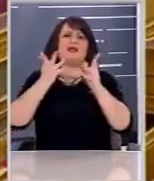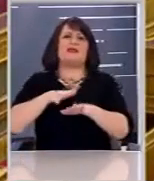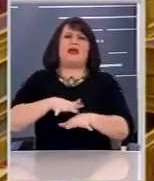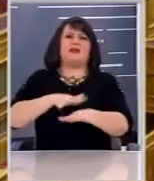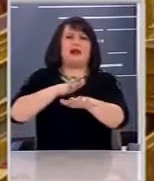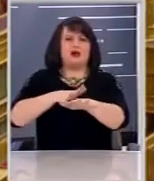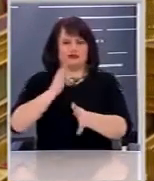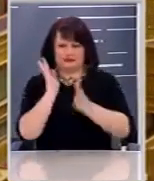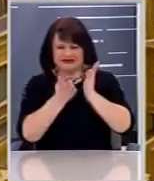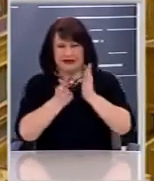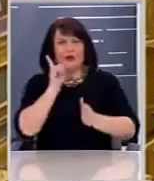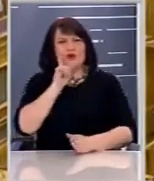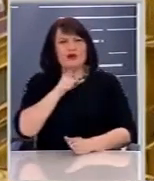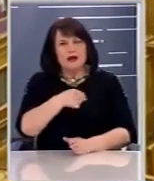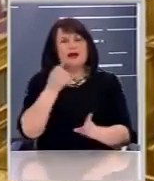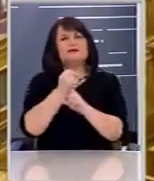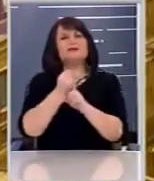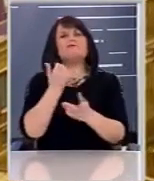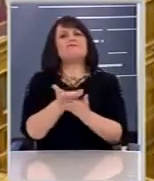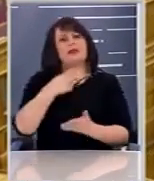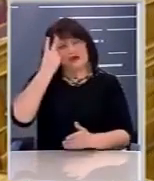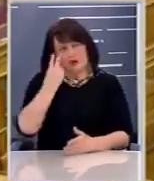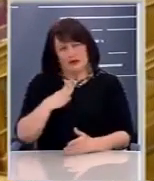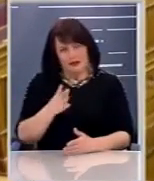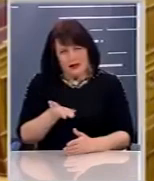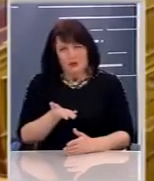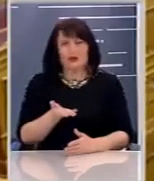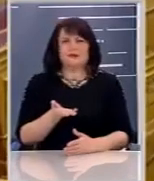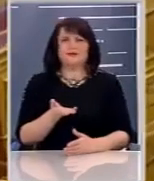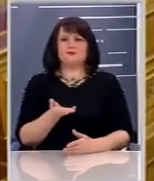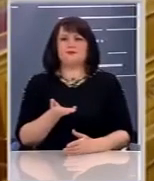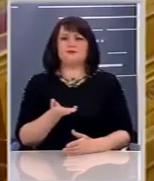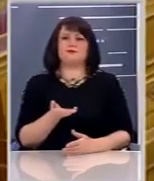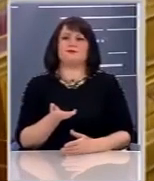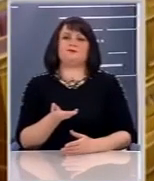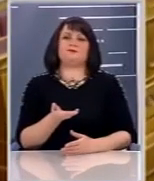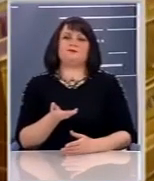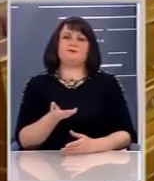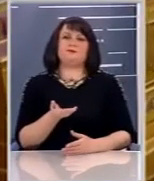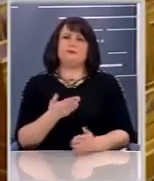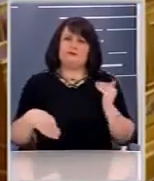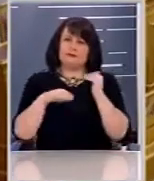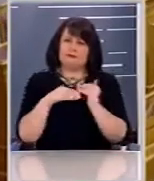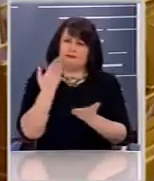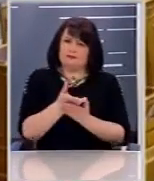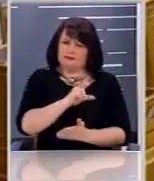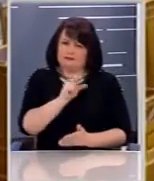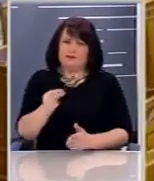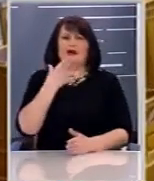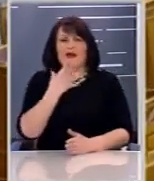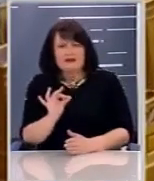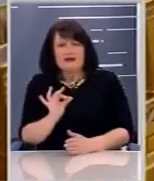διαδήλωσης που διεκδικούσαν τα δικαιώματά τους για ίσες ευκαιρίες και